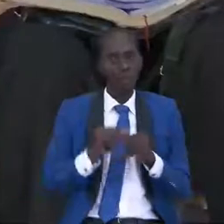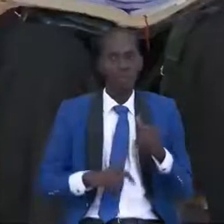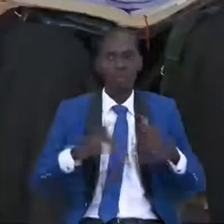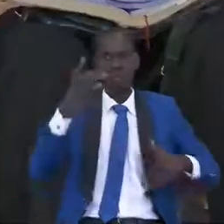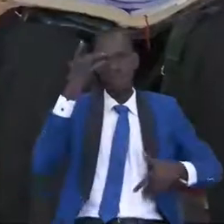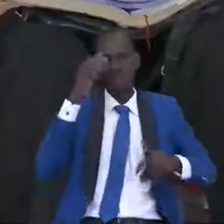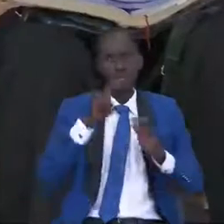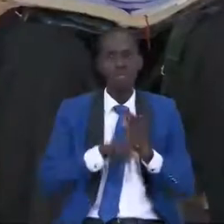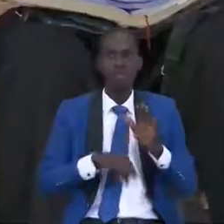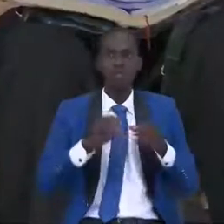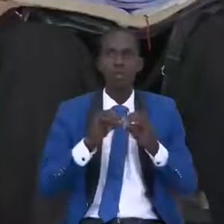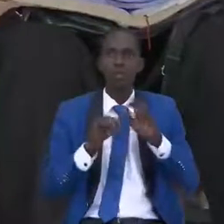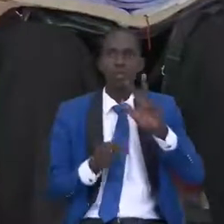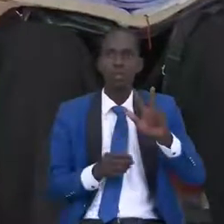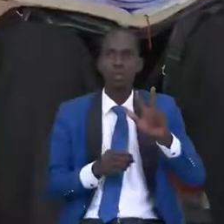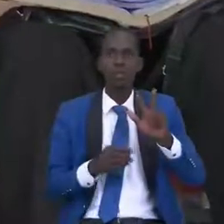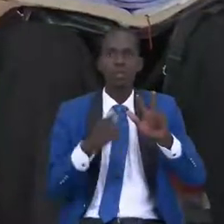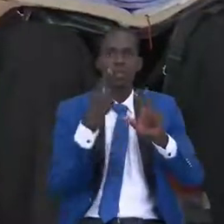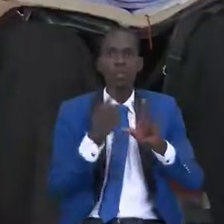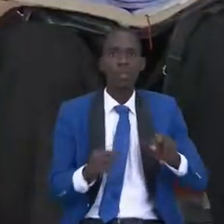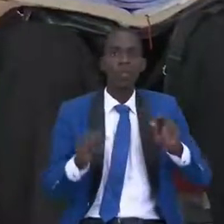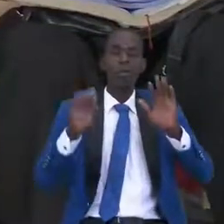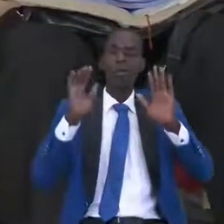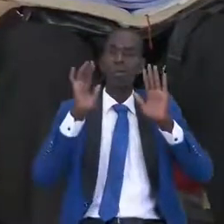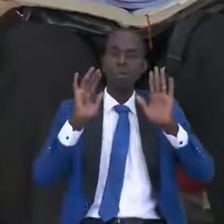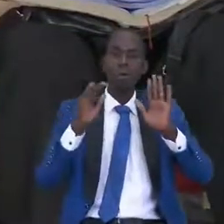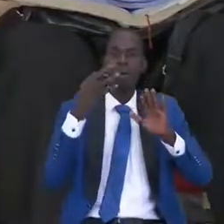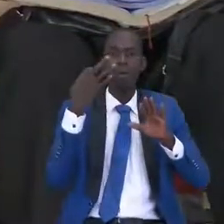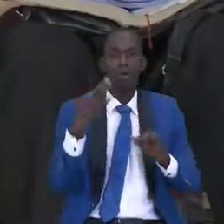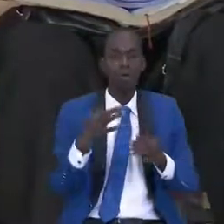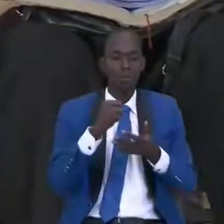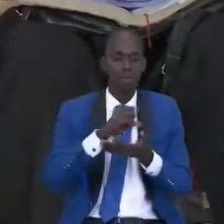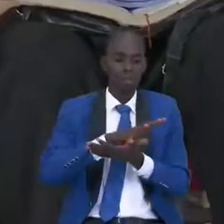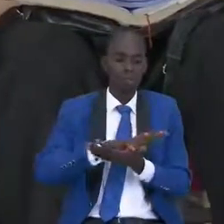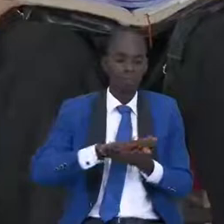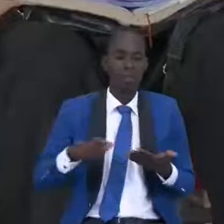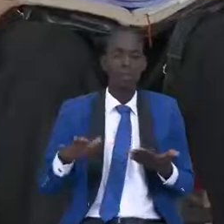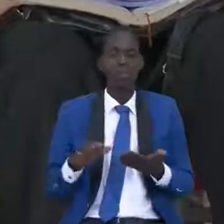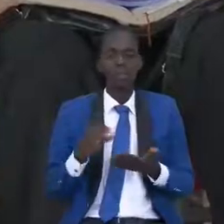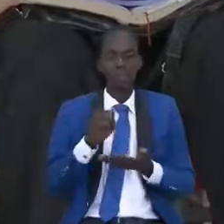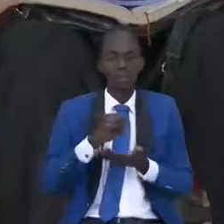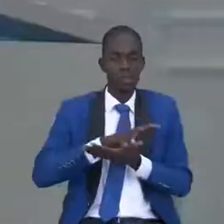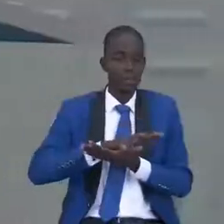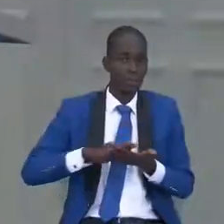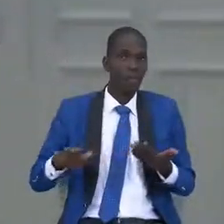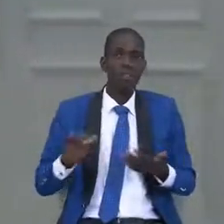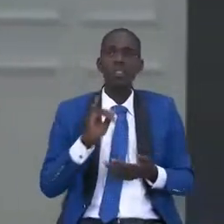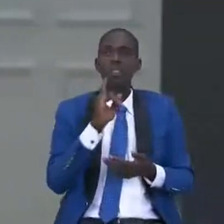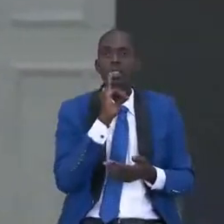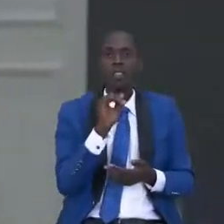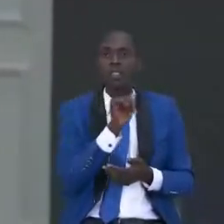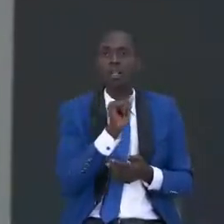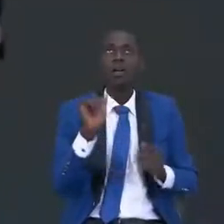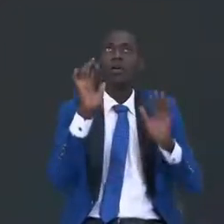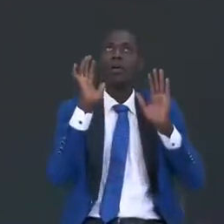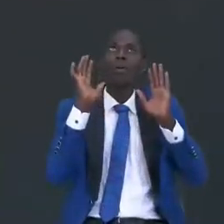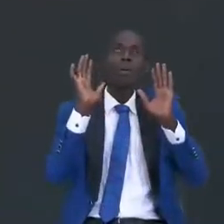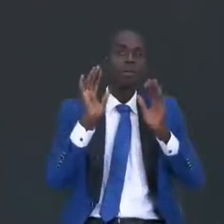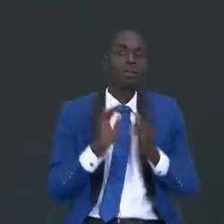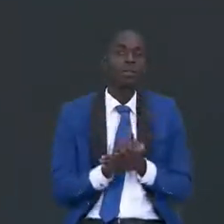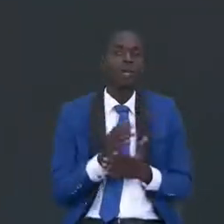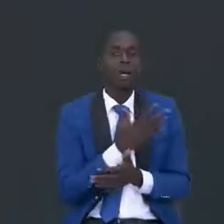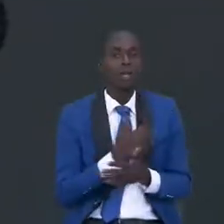malade. Troisièmement, c'est le prodige de la sanctification. Le prodige de la sanctification. La sanctification est un prodige. Et il y